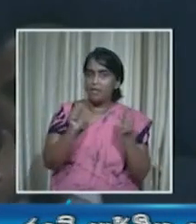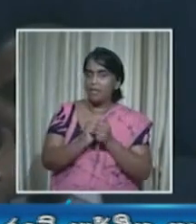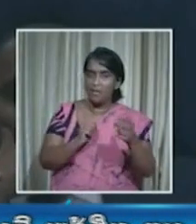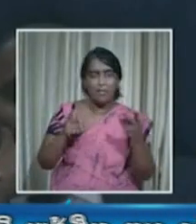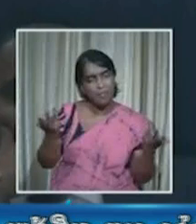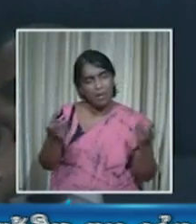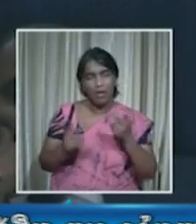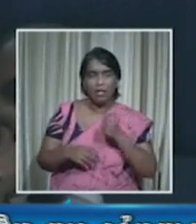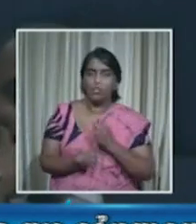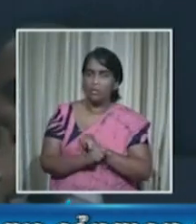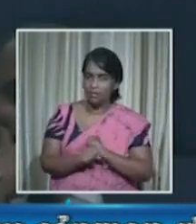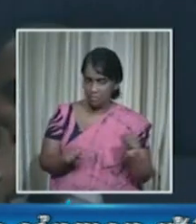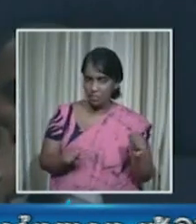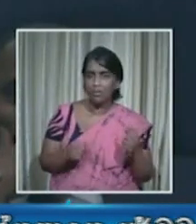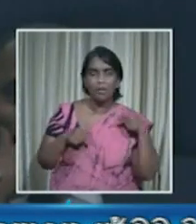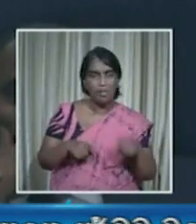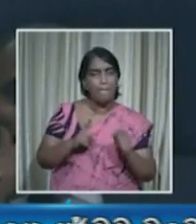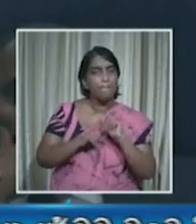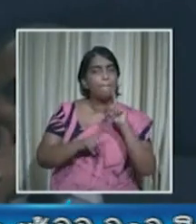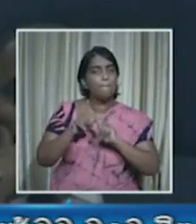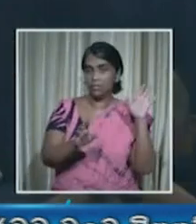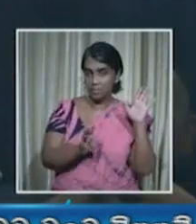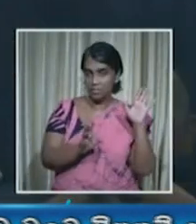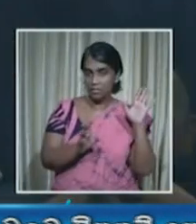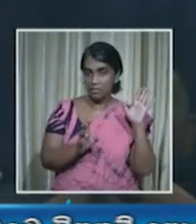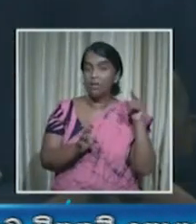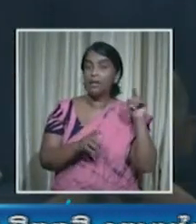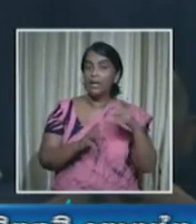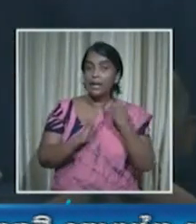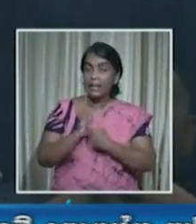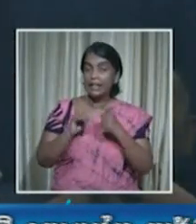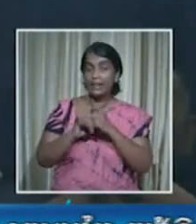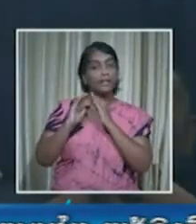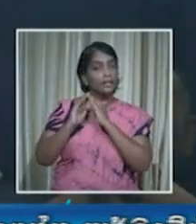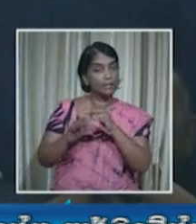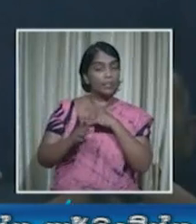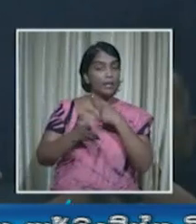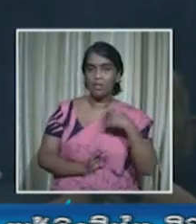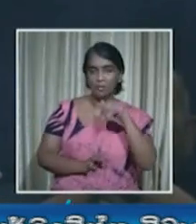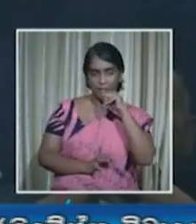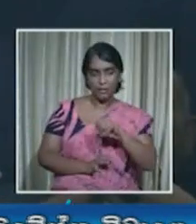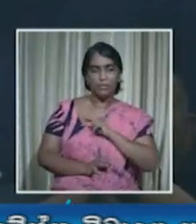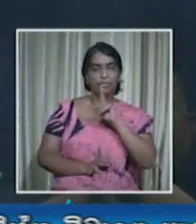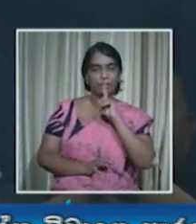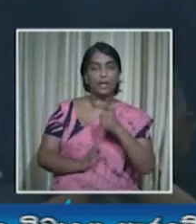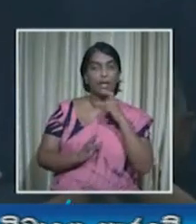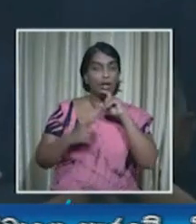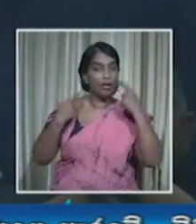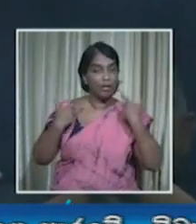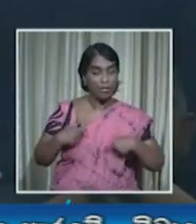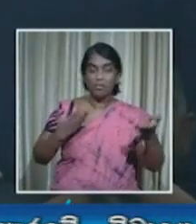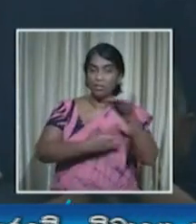හෝ ඕනකමක් නැතිනම් මේ පාර්ලිමේන්තුව මොකටද නීතිපති දෙපාර්තමේන්තුව දේශපාලනීකරණය කළා ඉවරයි නීතිඥ ප්‍රජාව